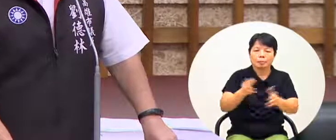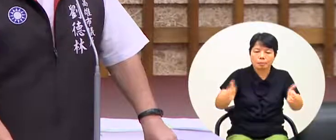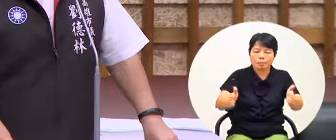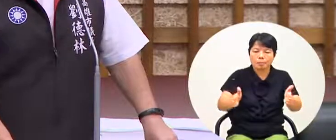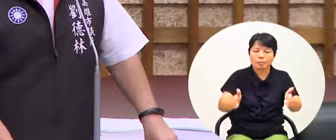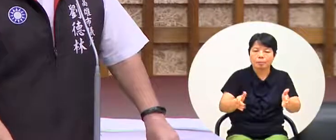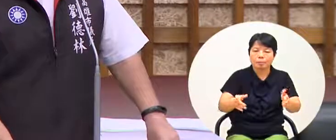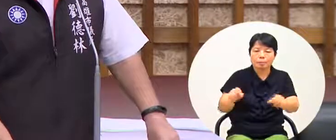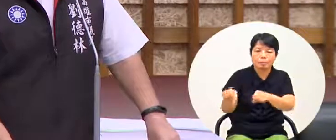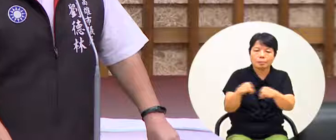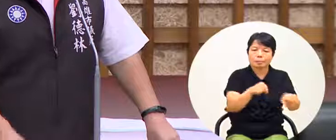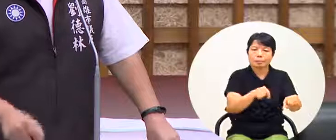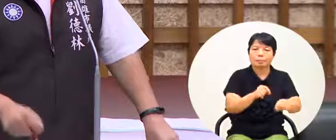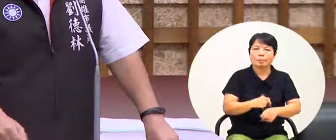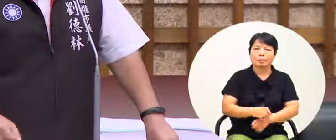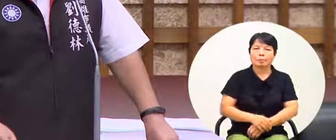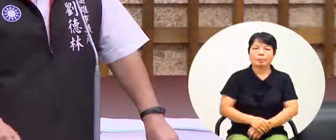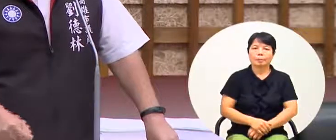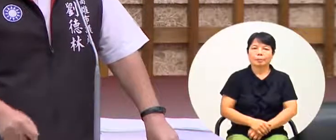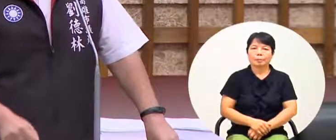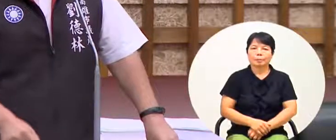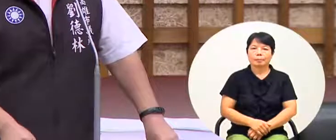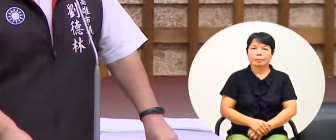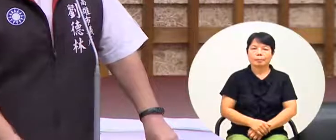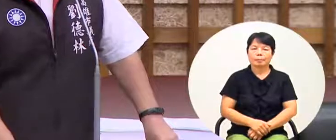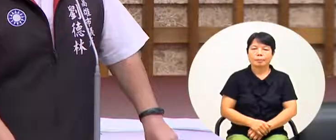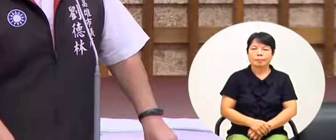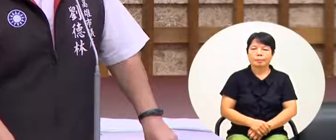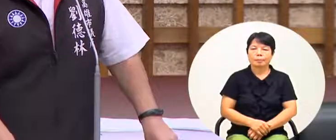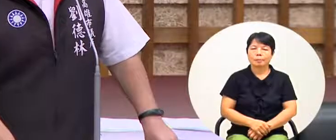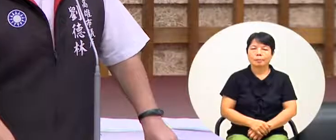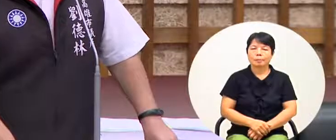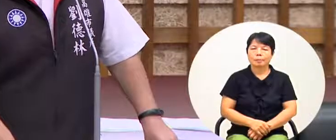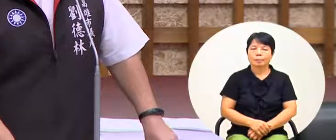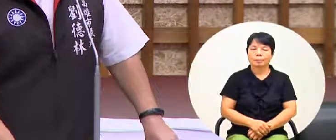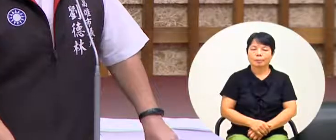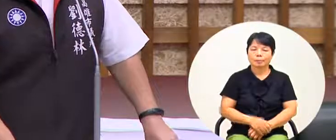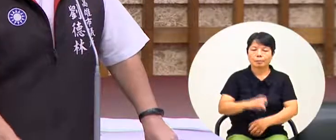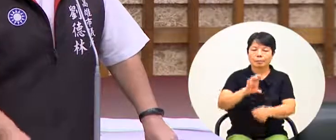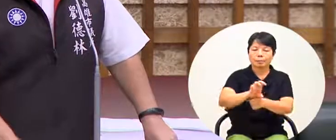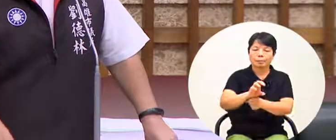是？啊，这个93期的进度的部分，